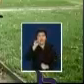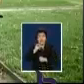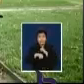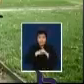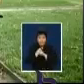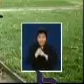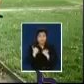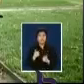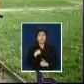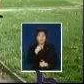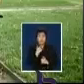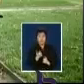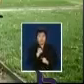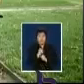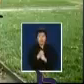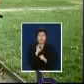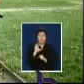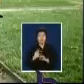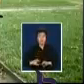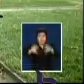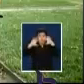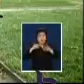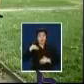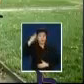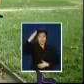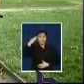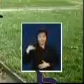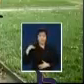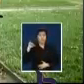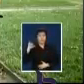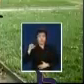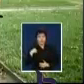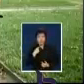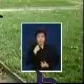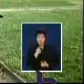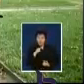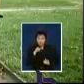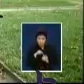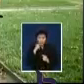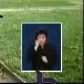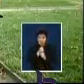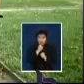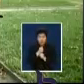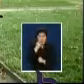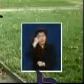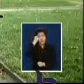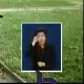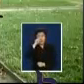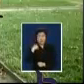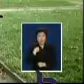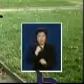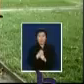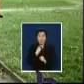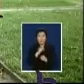ว่าการทำงานของรัฐบาลของท่านนายกยิ่งลักษณ์เนี่ยนะคะเป็นการทำงานที่หวังที่จะให้เกิดความ